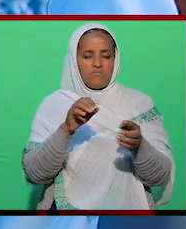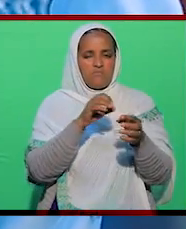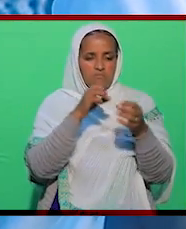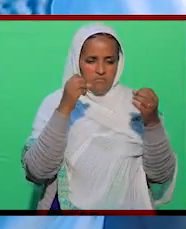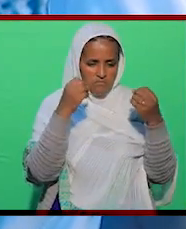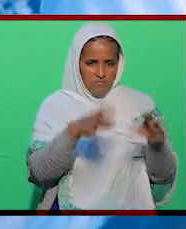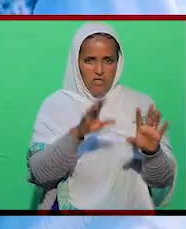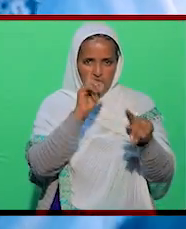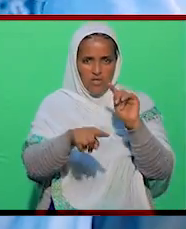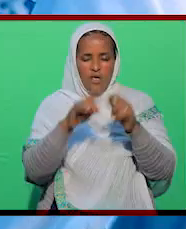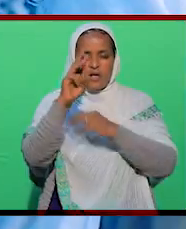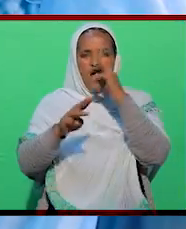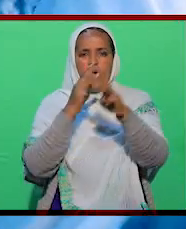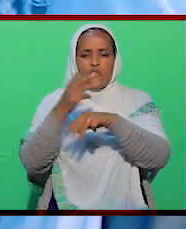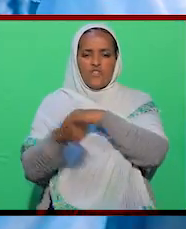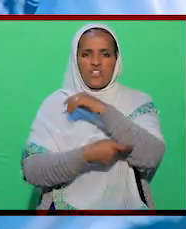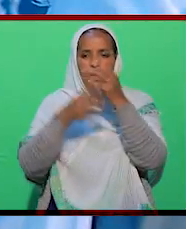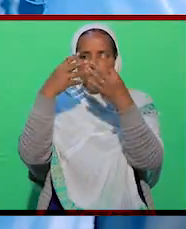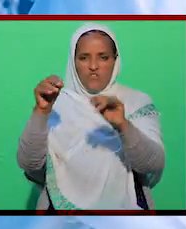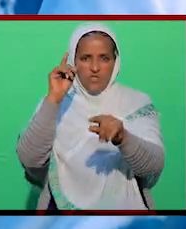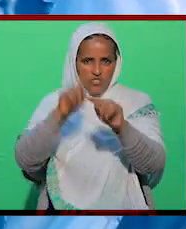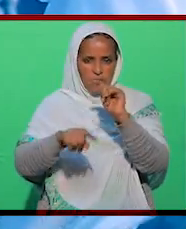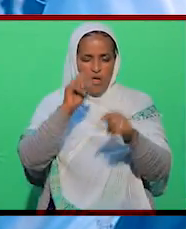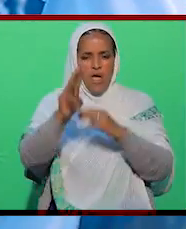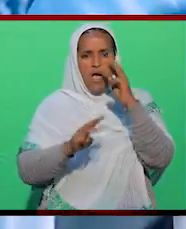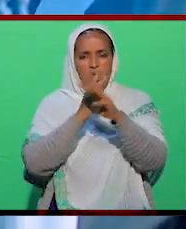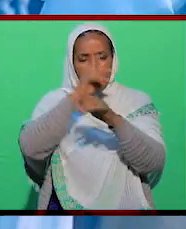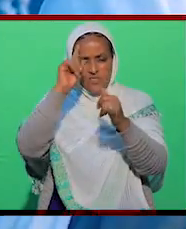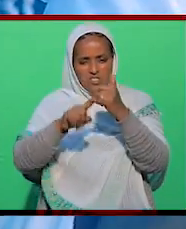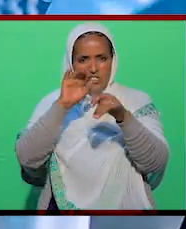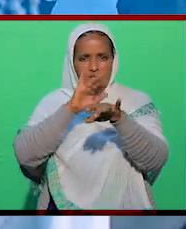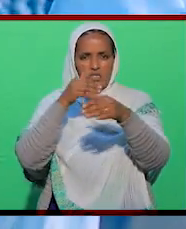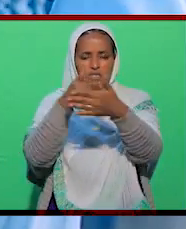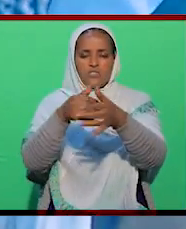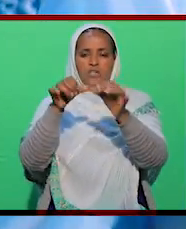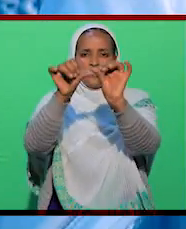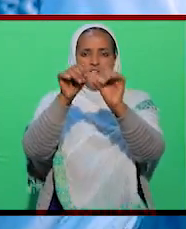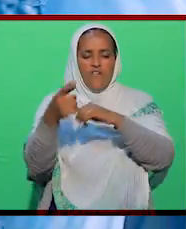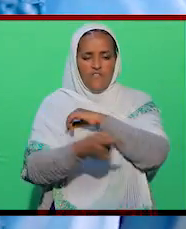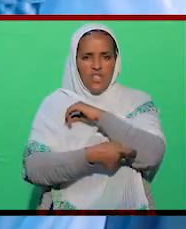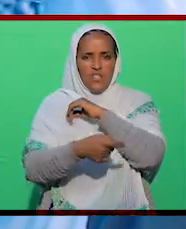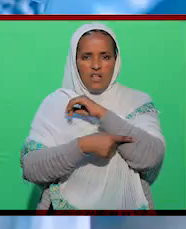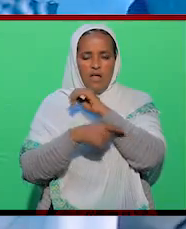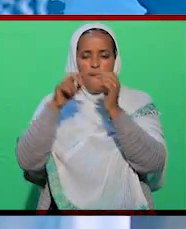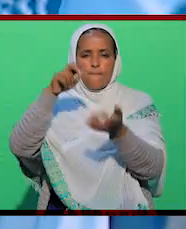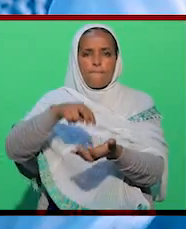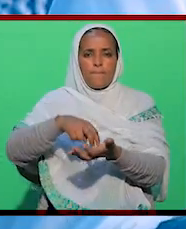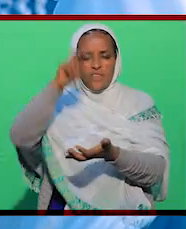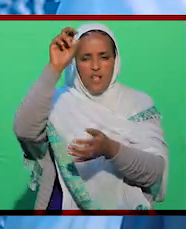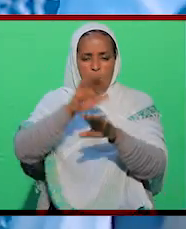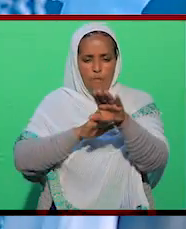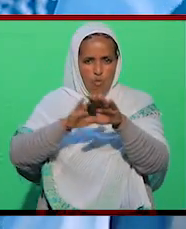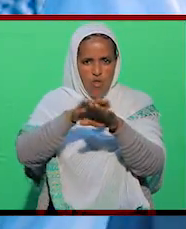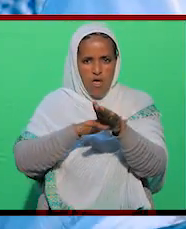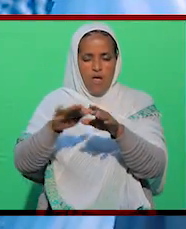ማንም ሊበትነን አይችልም ስለዚህ ከዓለም ፈተናን ማጥፋት አይቻልም እስከ ዓለም ፍጻሜ ድረስ ይቀጥላል ለምን ፈተና መንጠሪያ